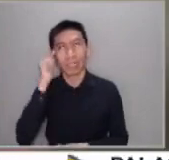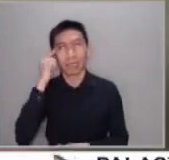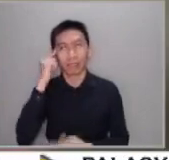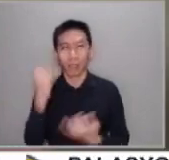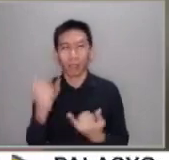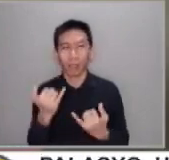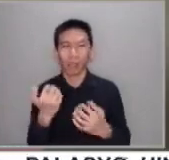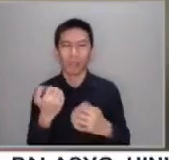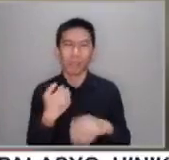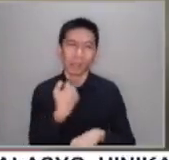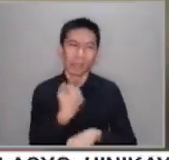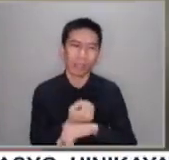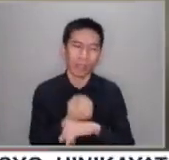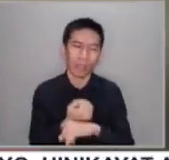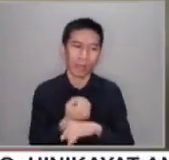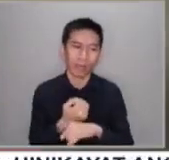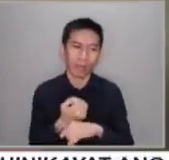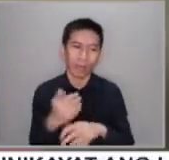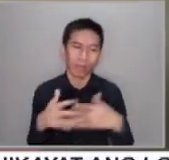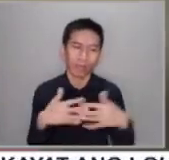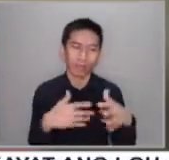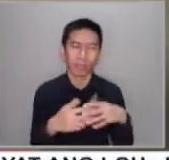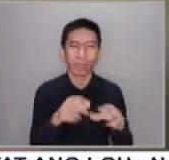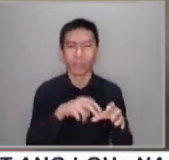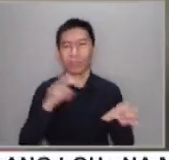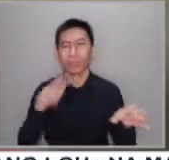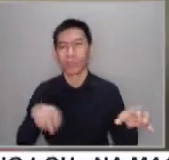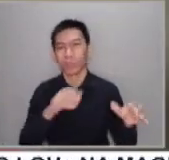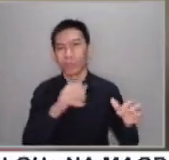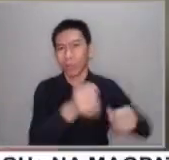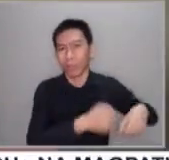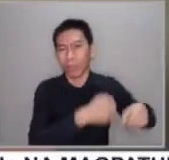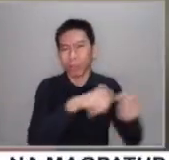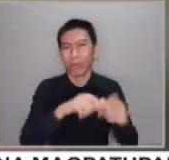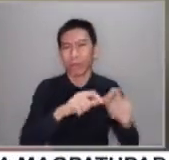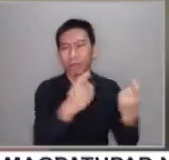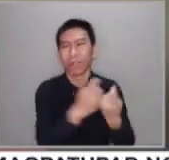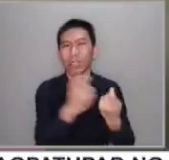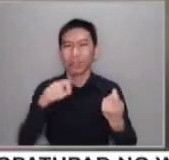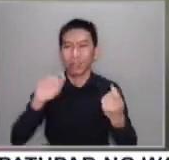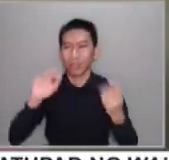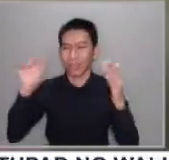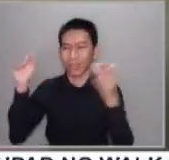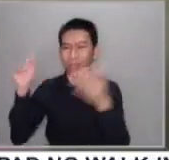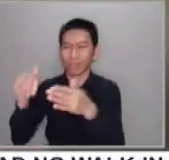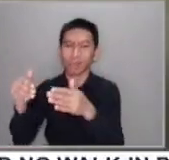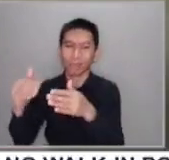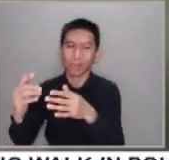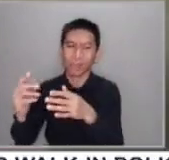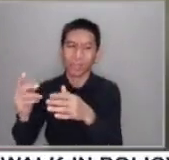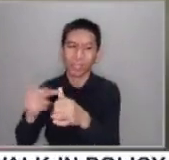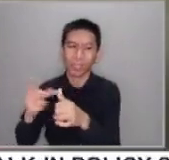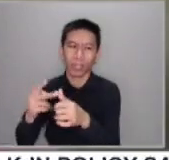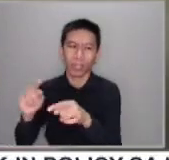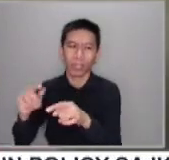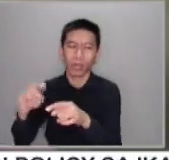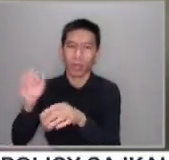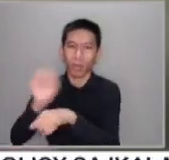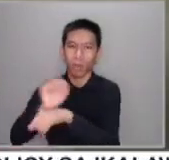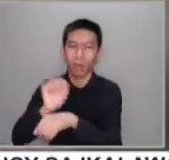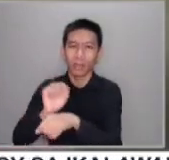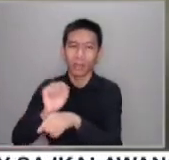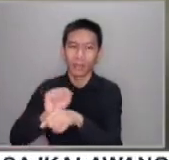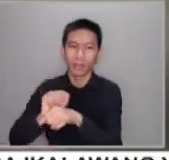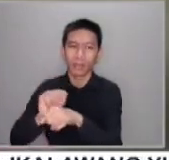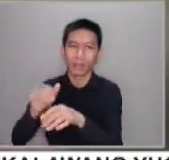mahirap umalis sa rowing, kailangan ko na talaga i-prioritize din yung trabaho ko po sa